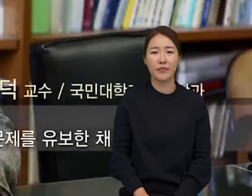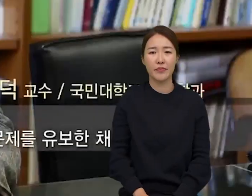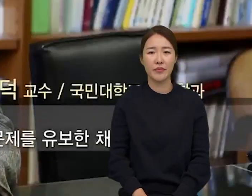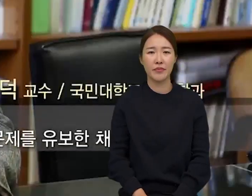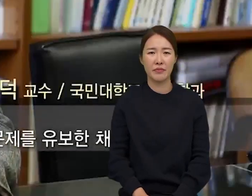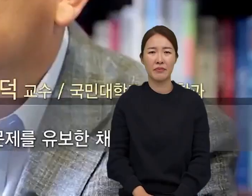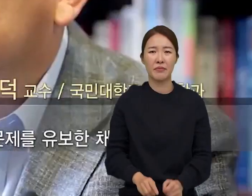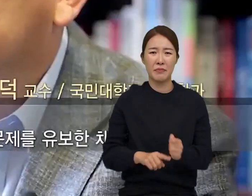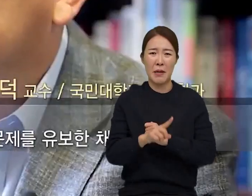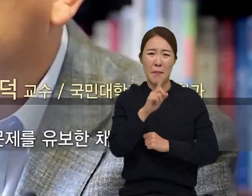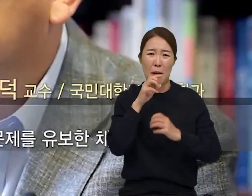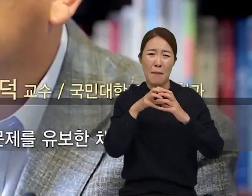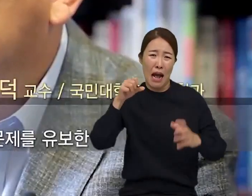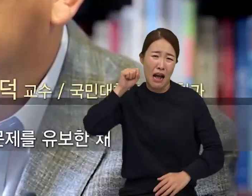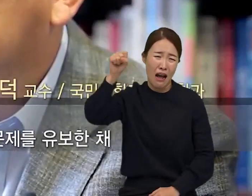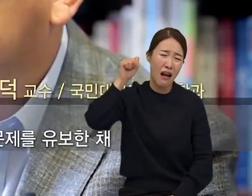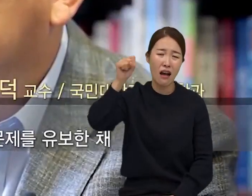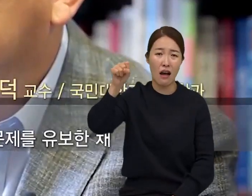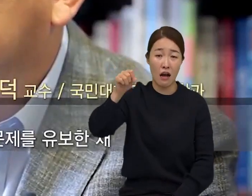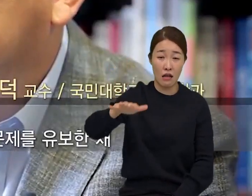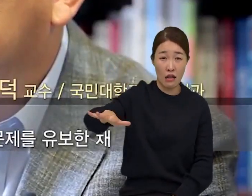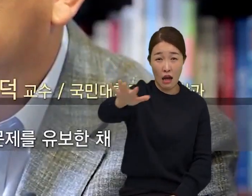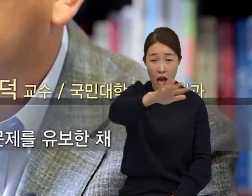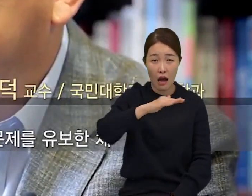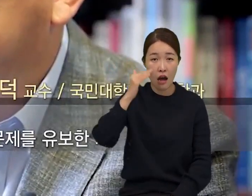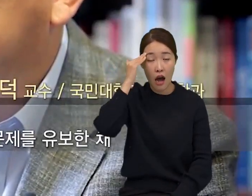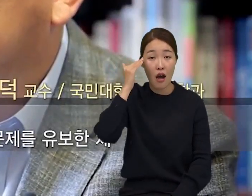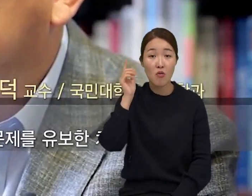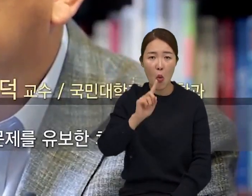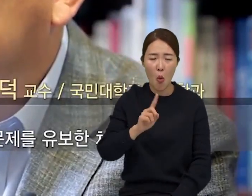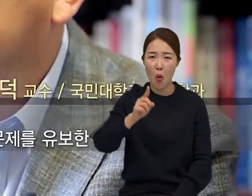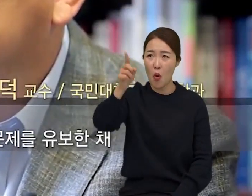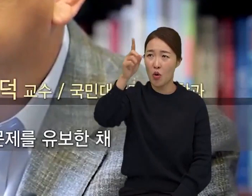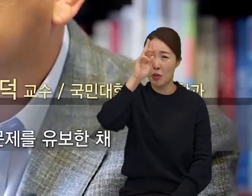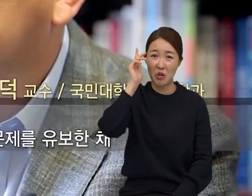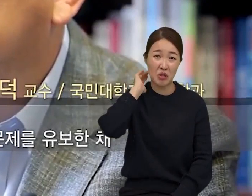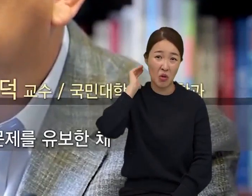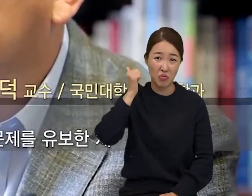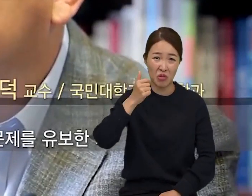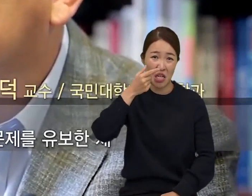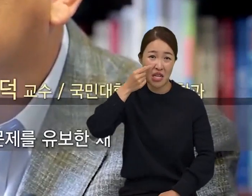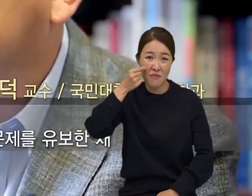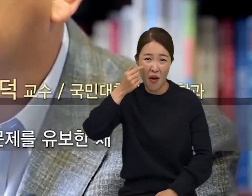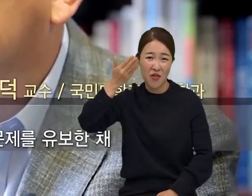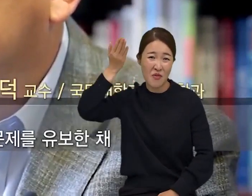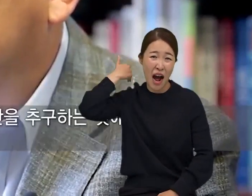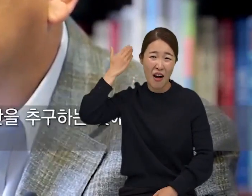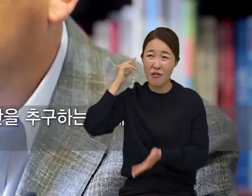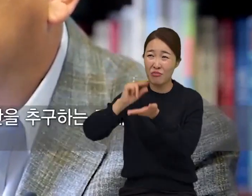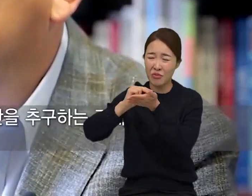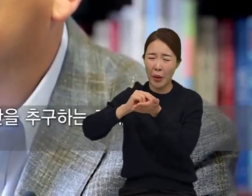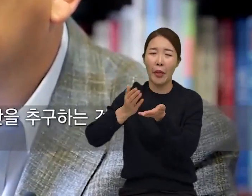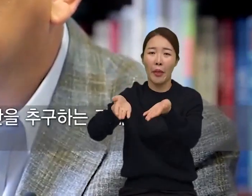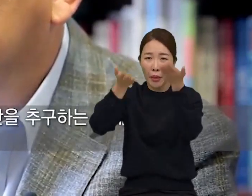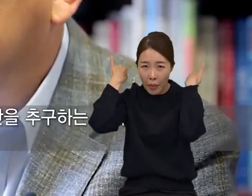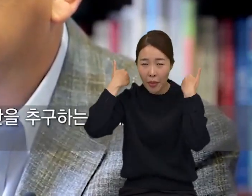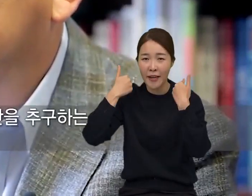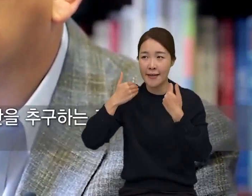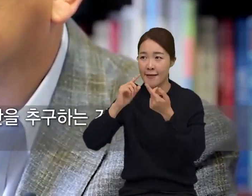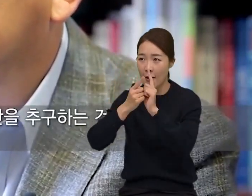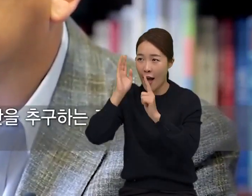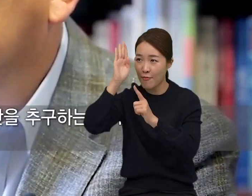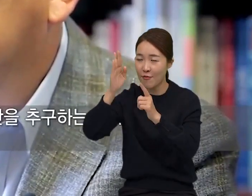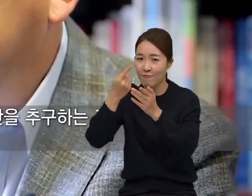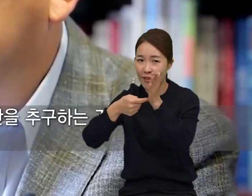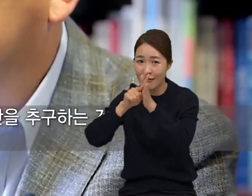우리 국민들은 박정희 정부가 일본과 과거사 문제를 유보한 채 안보적인 협력